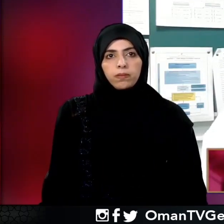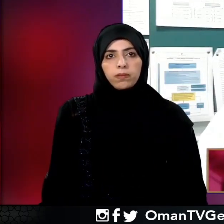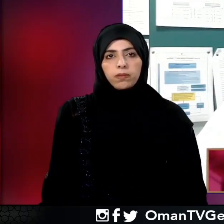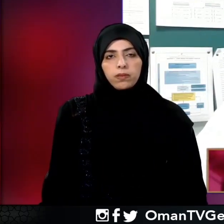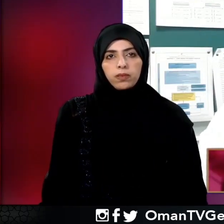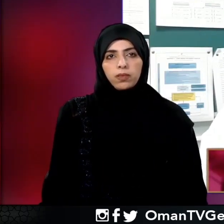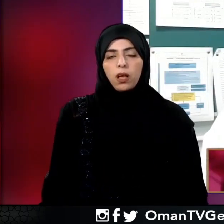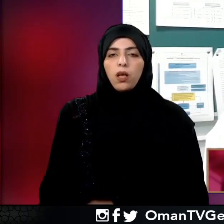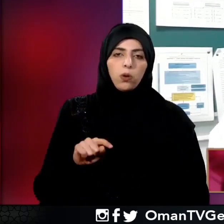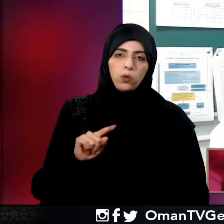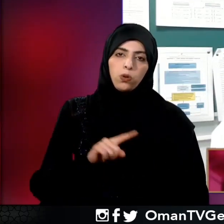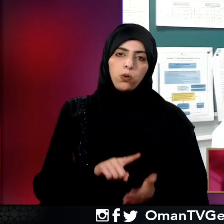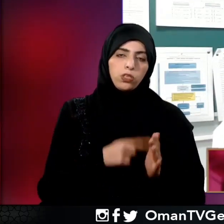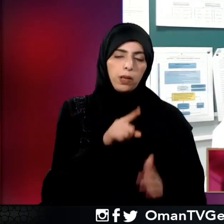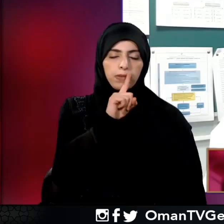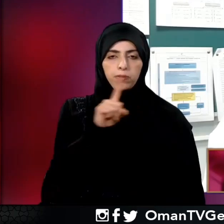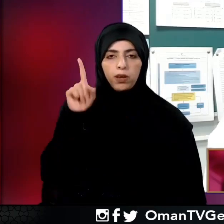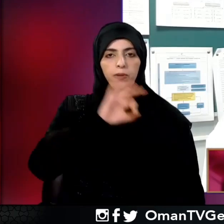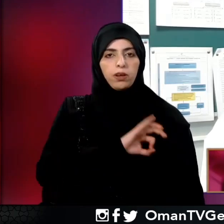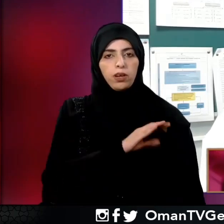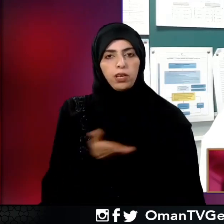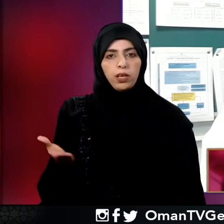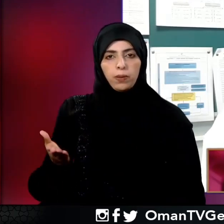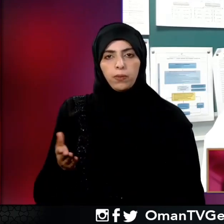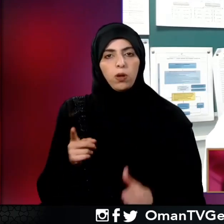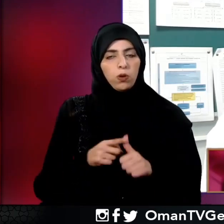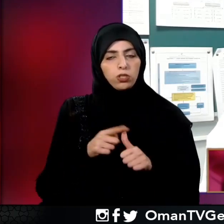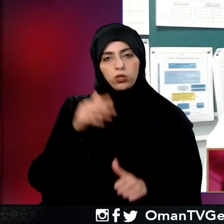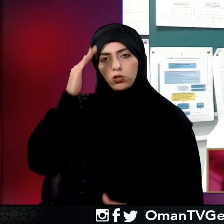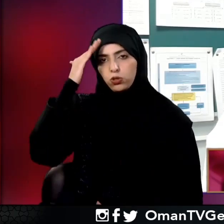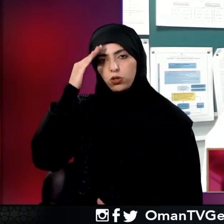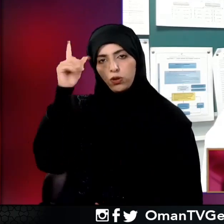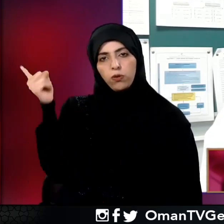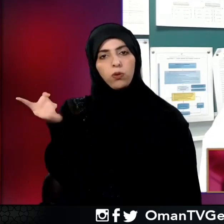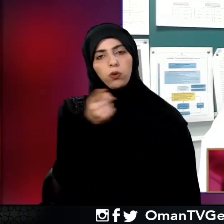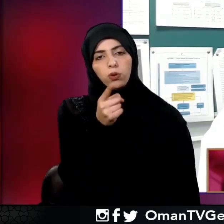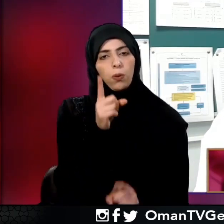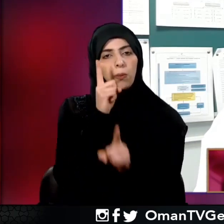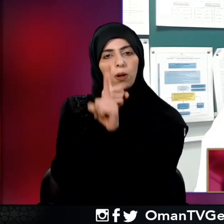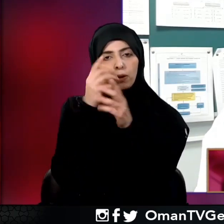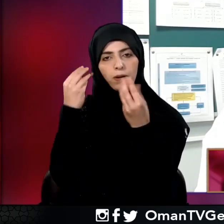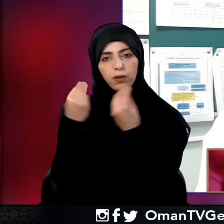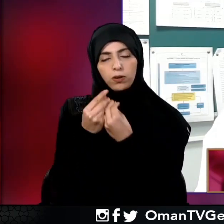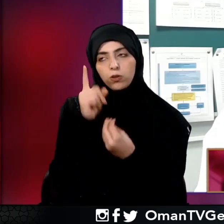طبعا بسم الله الرحمن الرحيم، في البداية أشكركم على هذا اللقاء وأسأل الله العظيم لنا ولكم